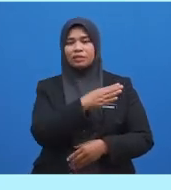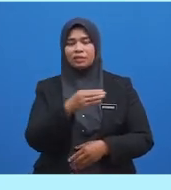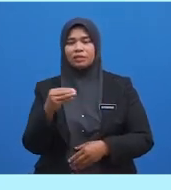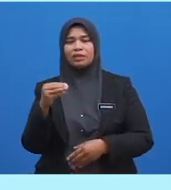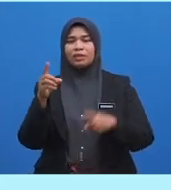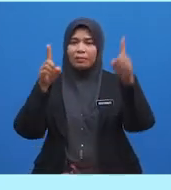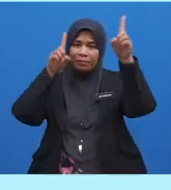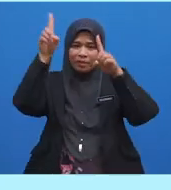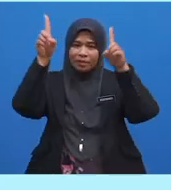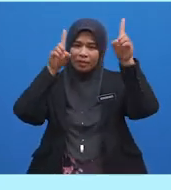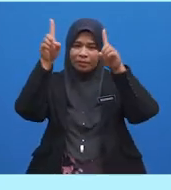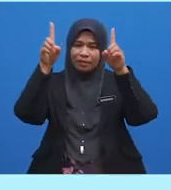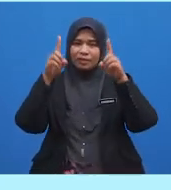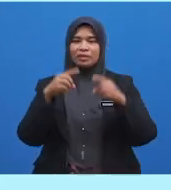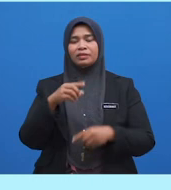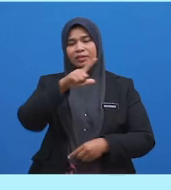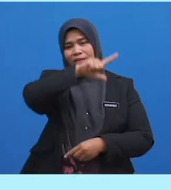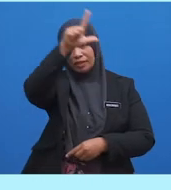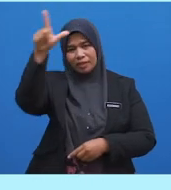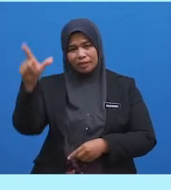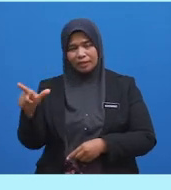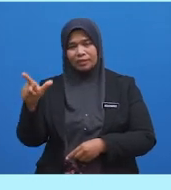gugusan bintang-bintang dilangit